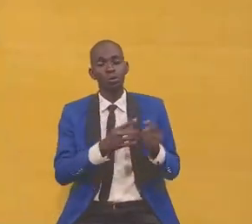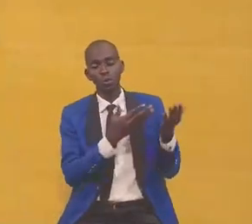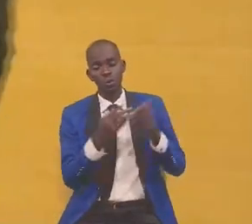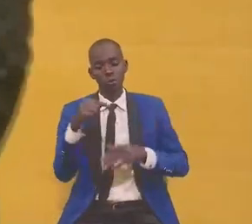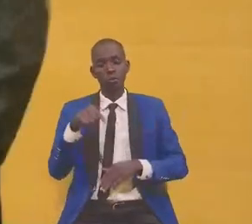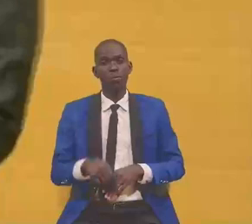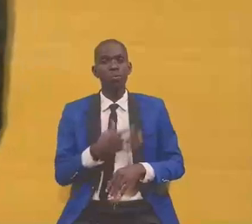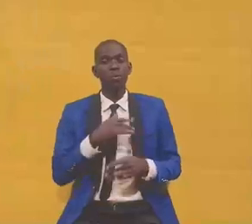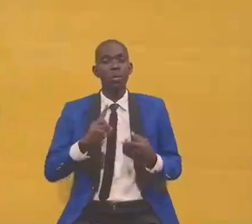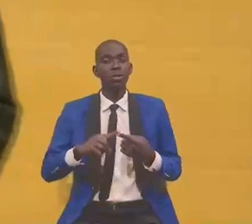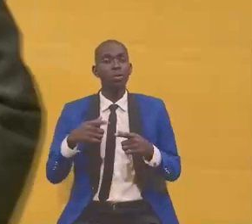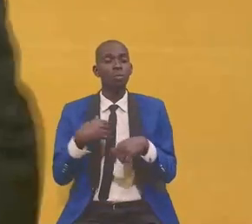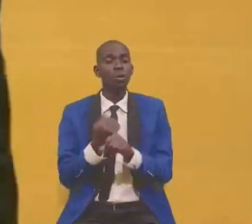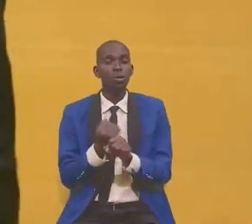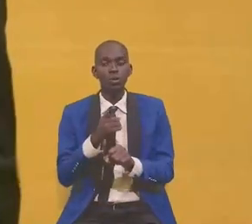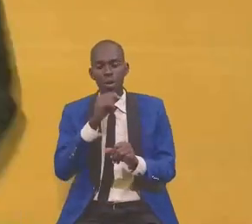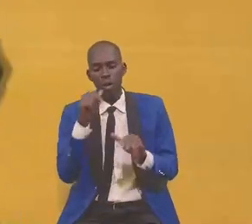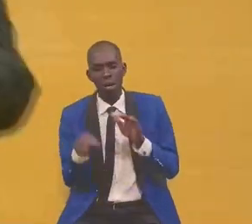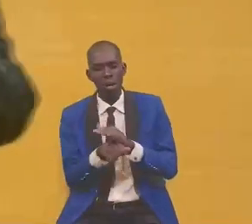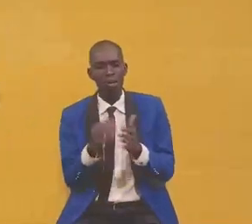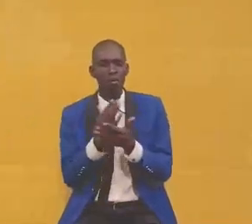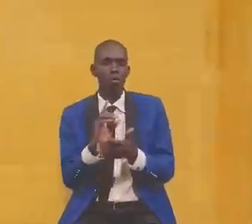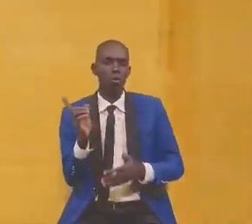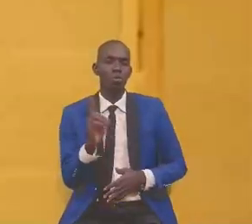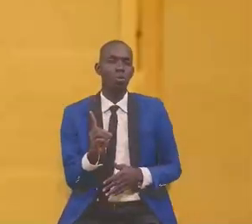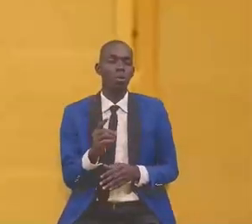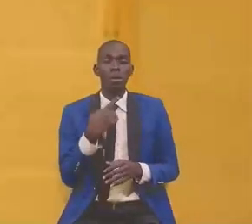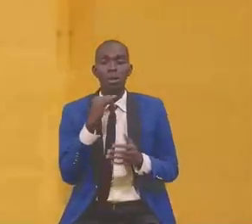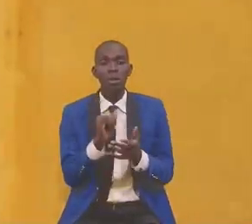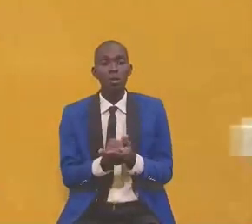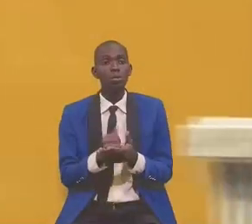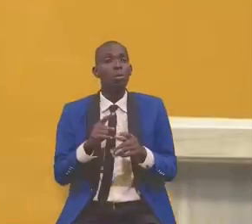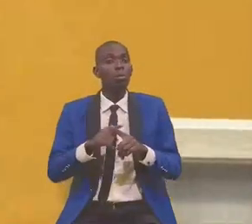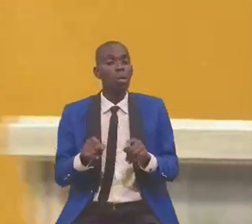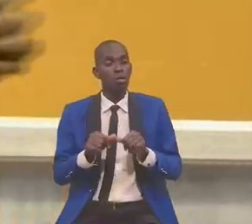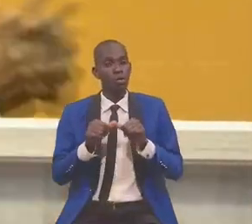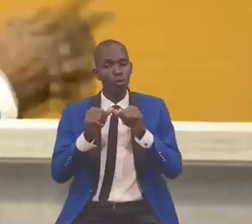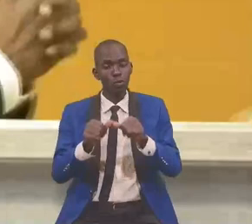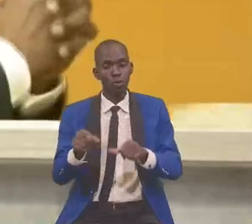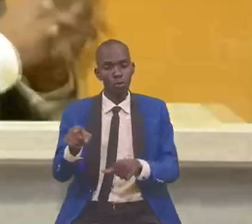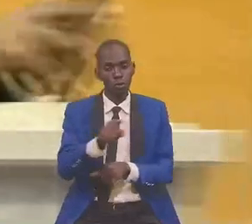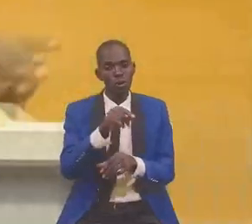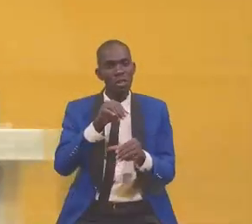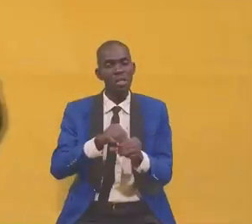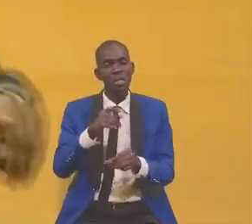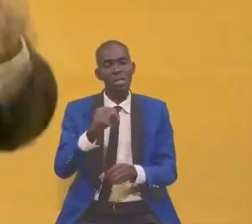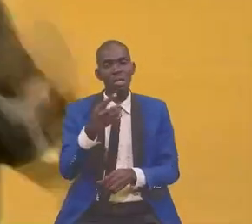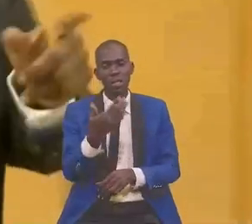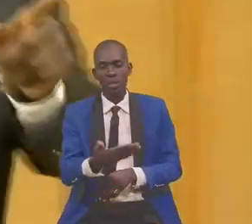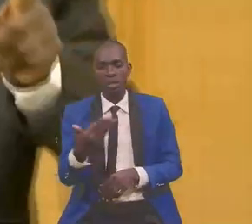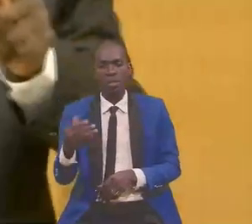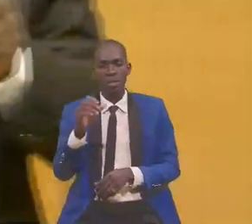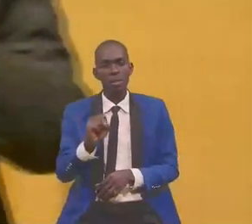te cacher quelque part dans la chambre. Il dit, mais toi demeure dans les choses que tu as apprises